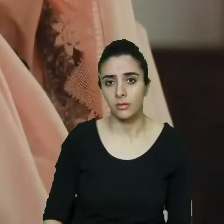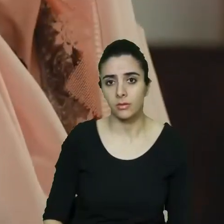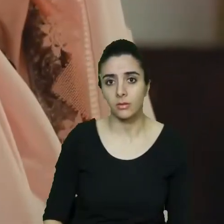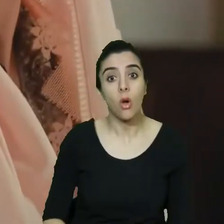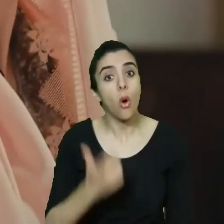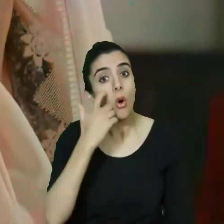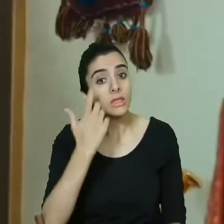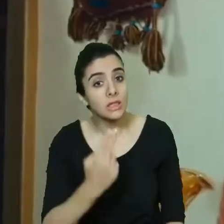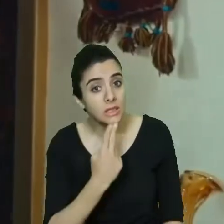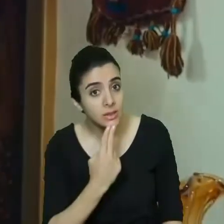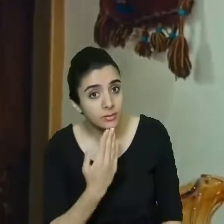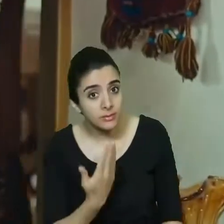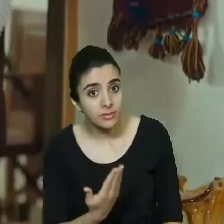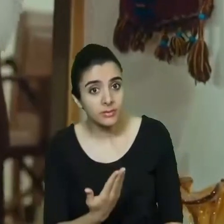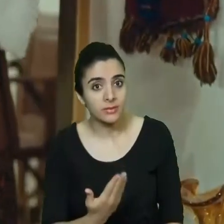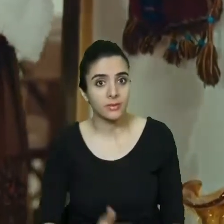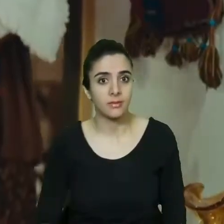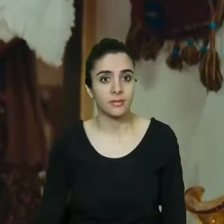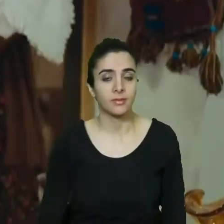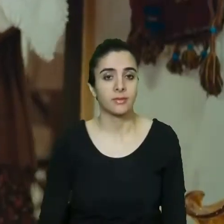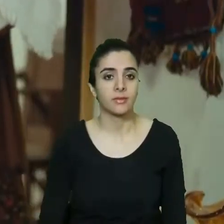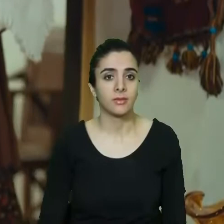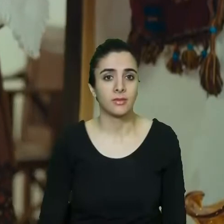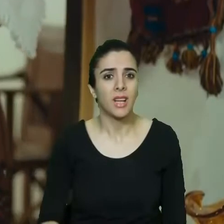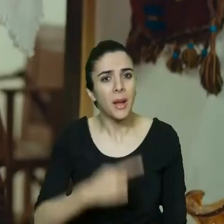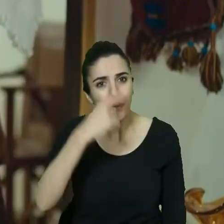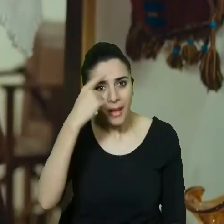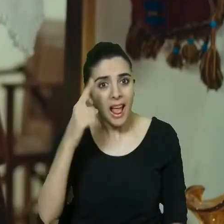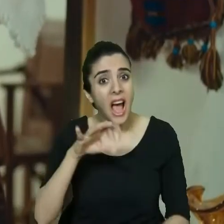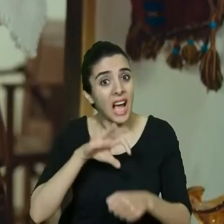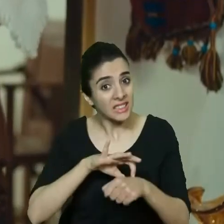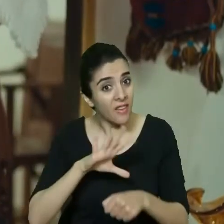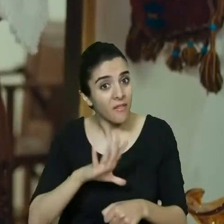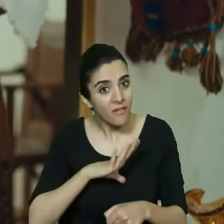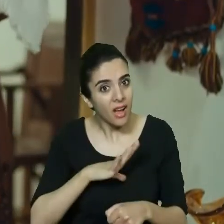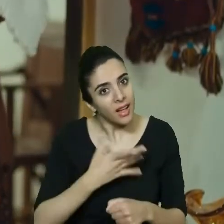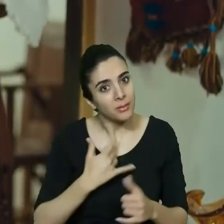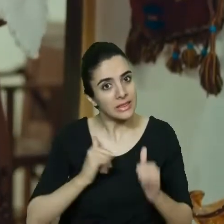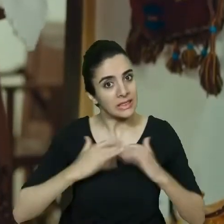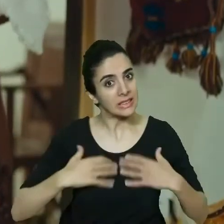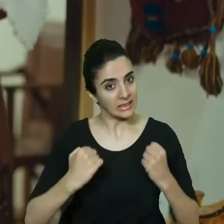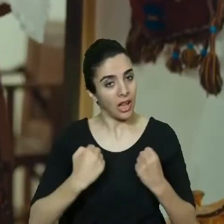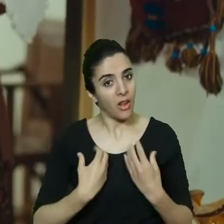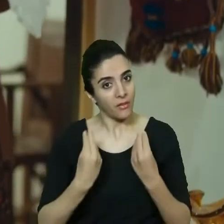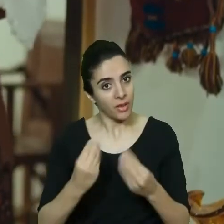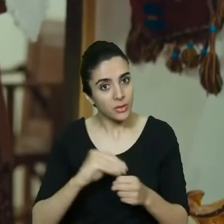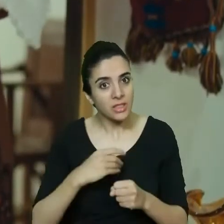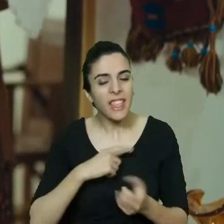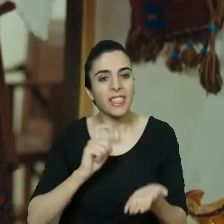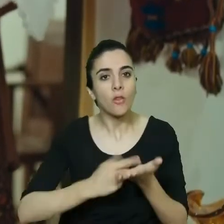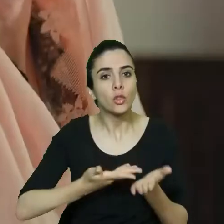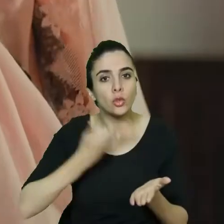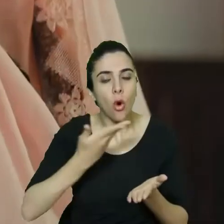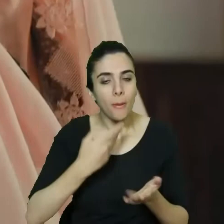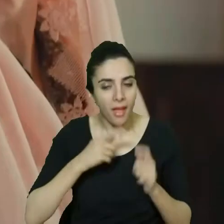Hoş geldin Berat kızım. Berat elinde bezle sarmalanmış tenceresinde yemek belki getirdi. Belki hasta vardır da şifa olur diye. Tavuk suyu çorba